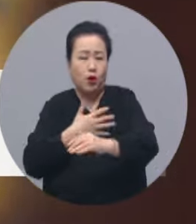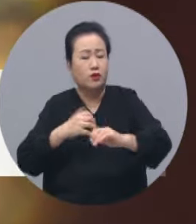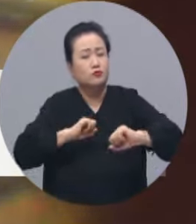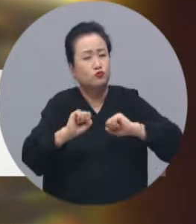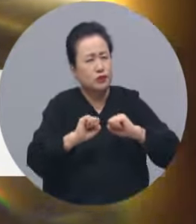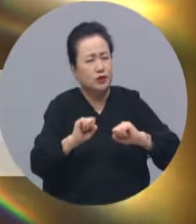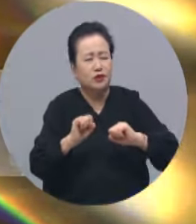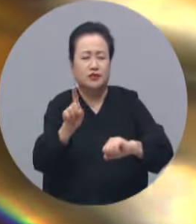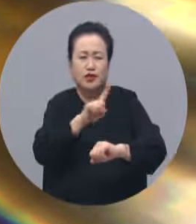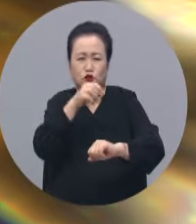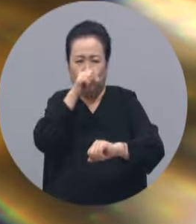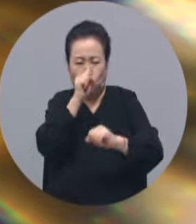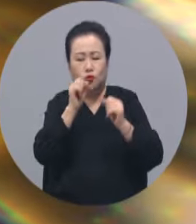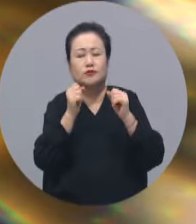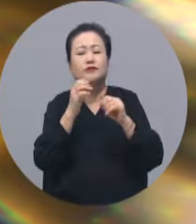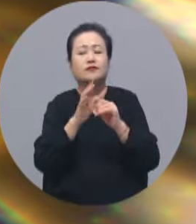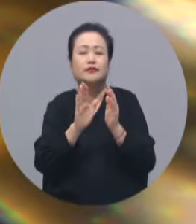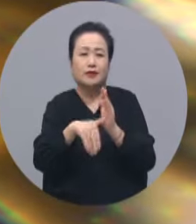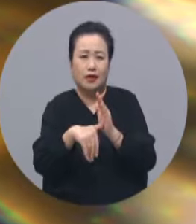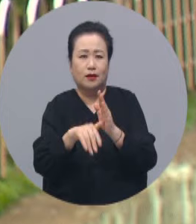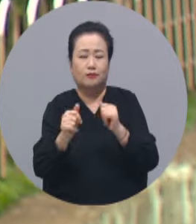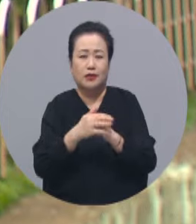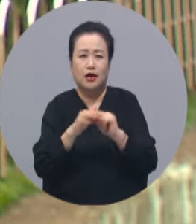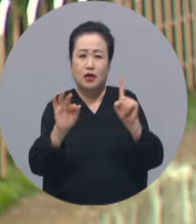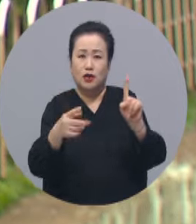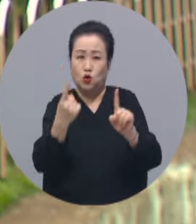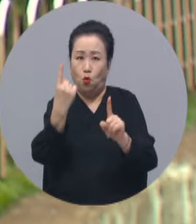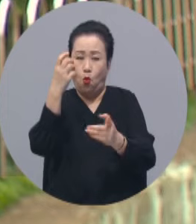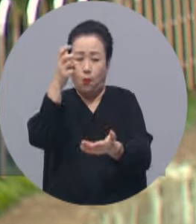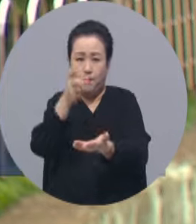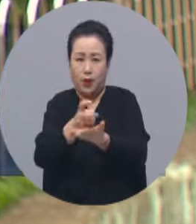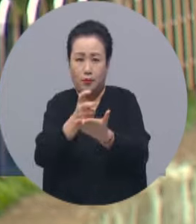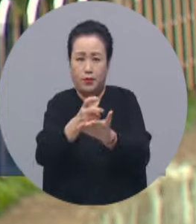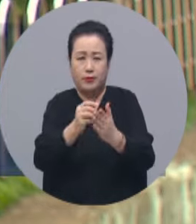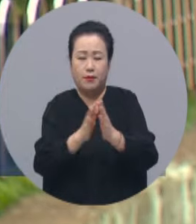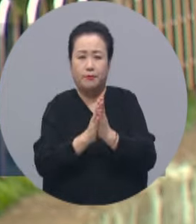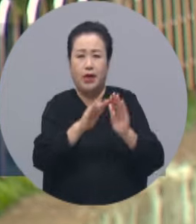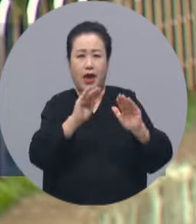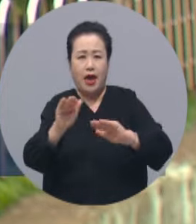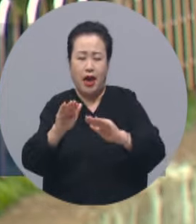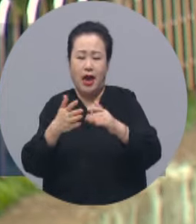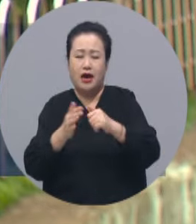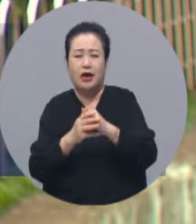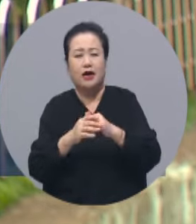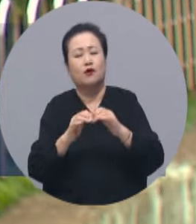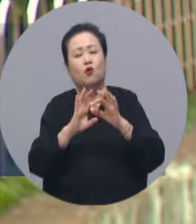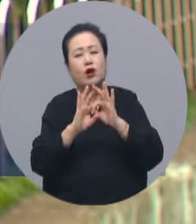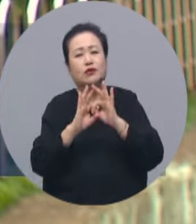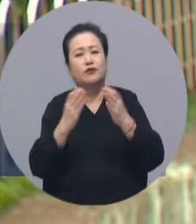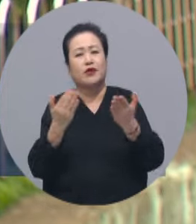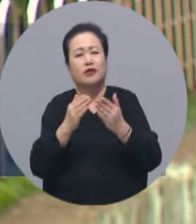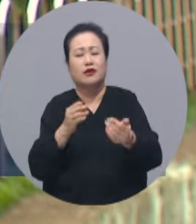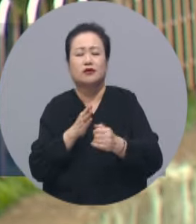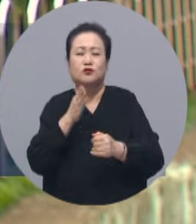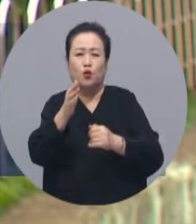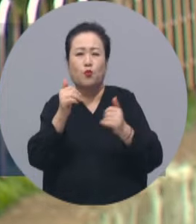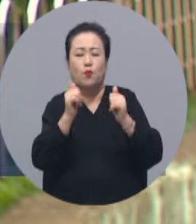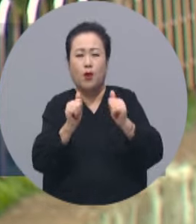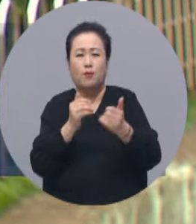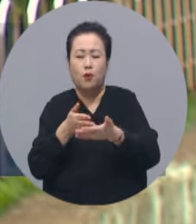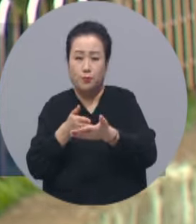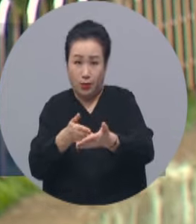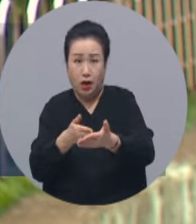움직일 최적기로 보입니다. 1호 법안으로 해사 전문법원 설립을 위한 법안을 제출을 한